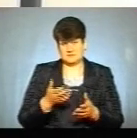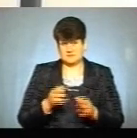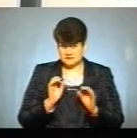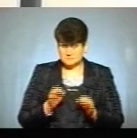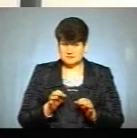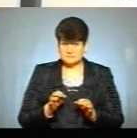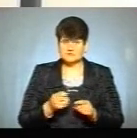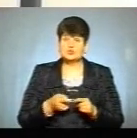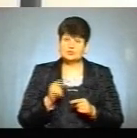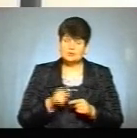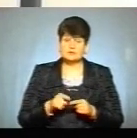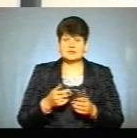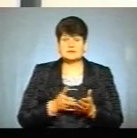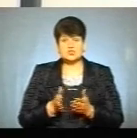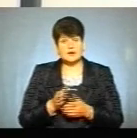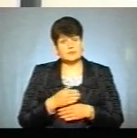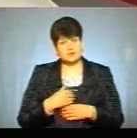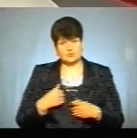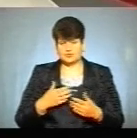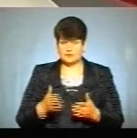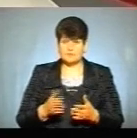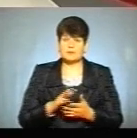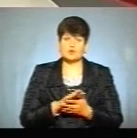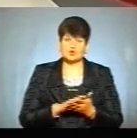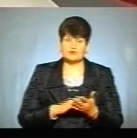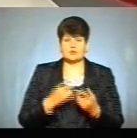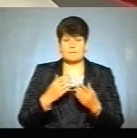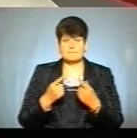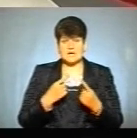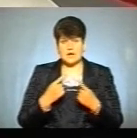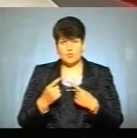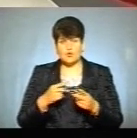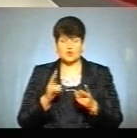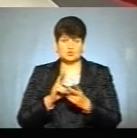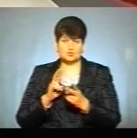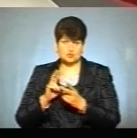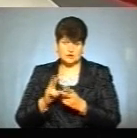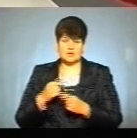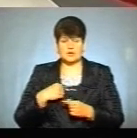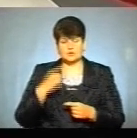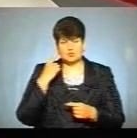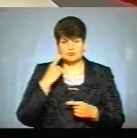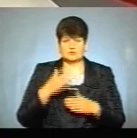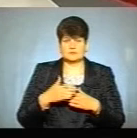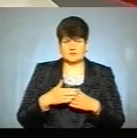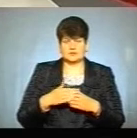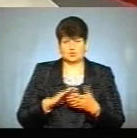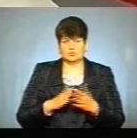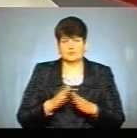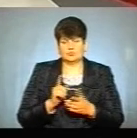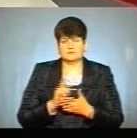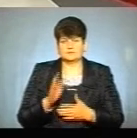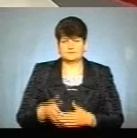правда? От, тобто ми таким би шляхом не хотіли йти. Ми продовжуємо переговори, продовжуємо зустрічі і думаю, що все-таки на якийсь консенсус ми маємо